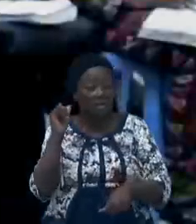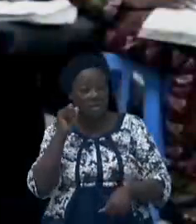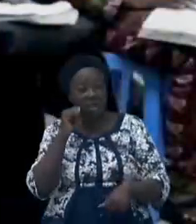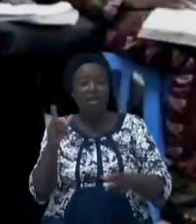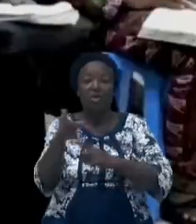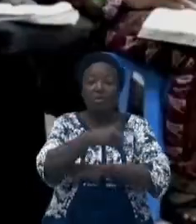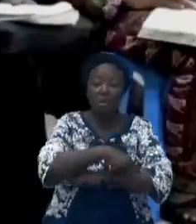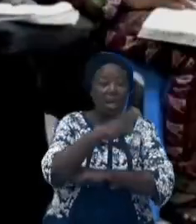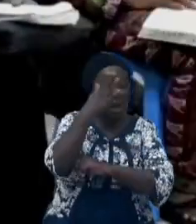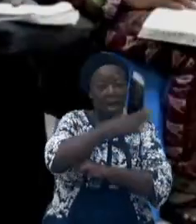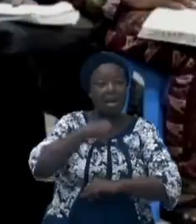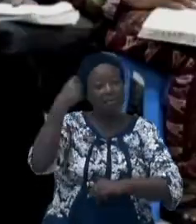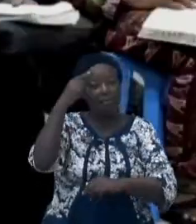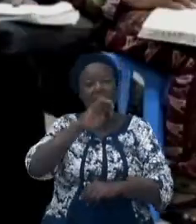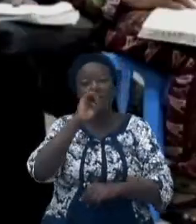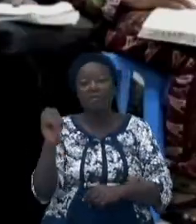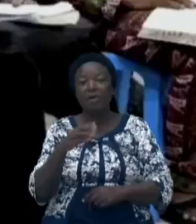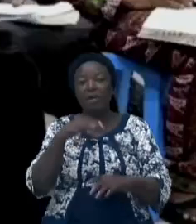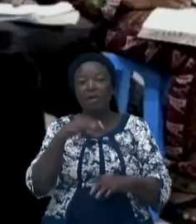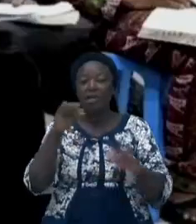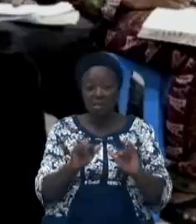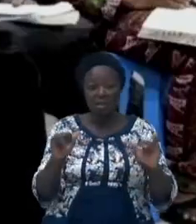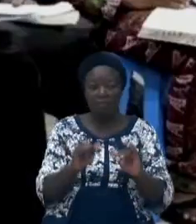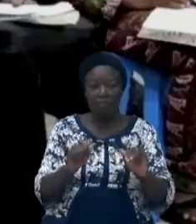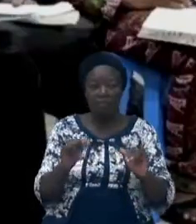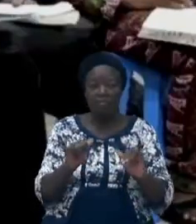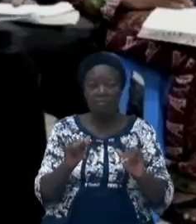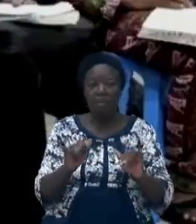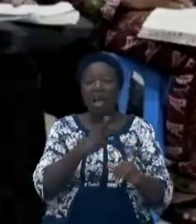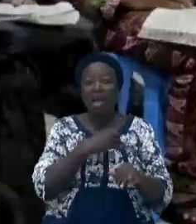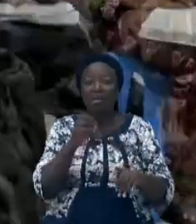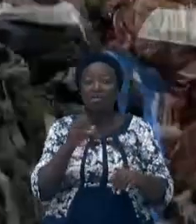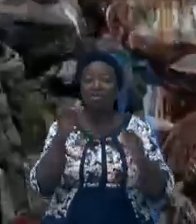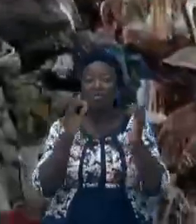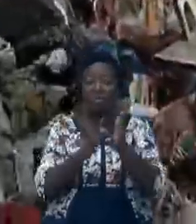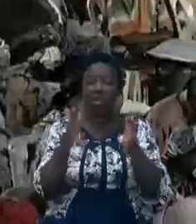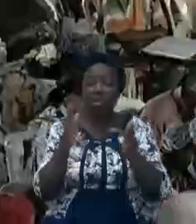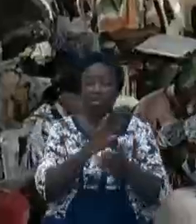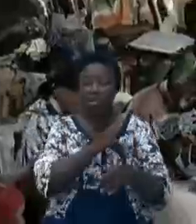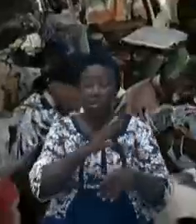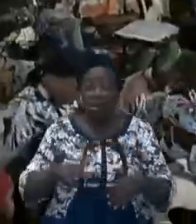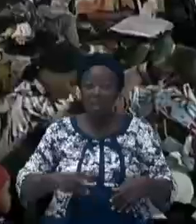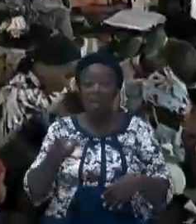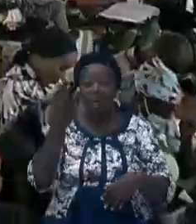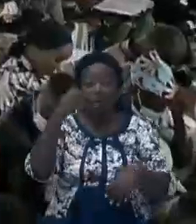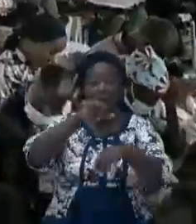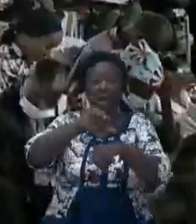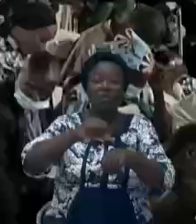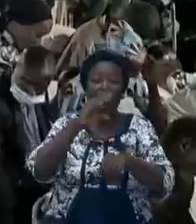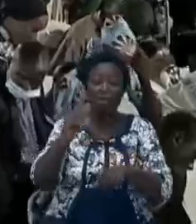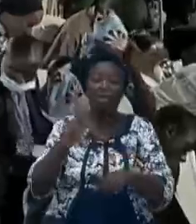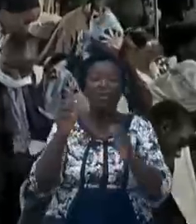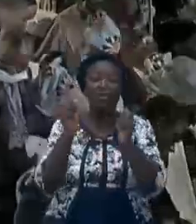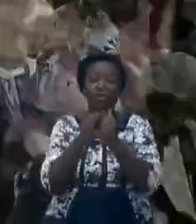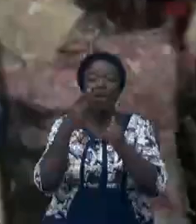demeurera pétoires l'onction hier aujourd'hui et éternellement le même ainsi